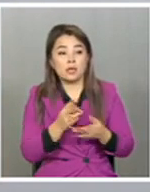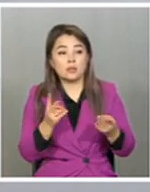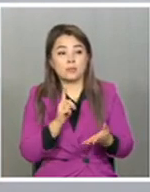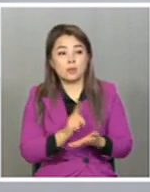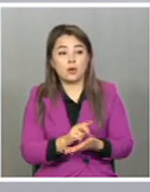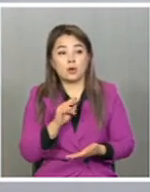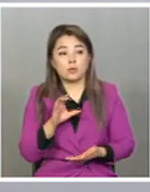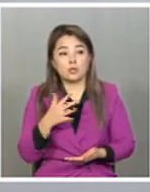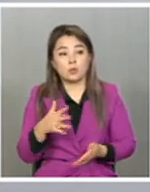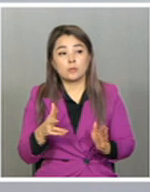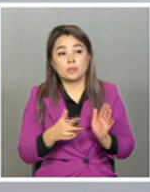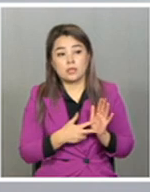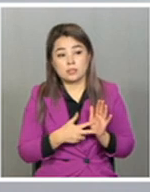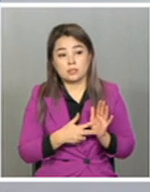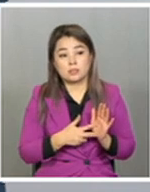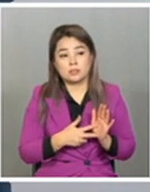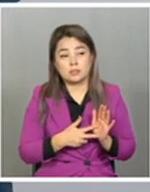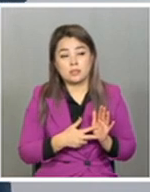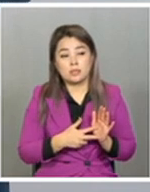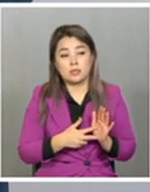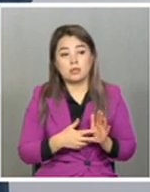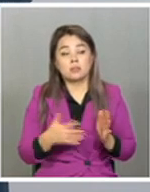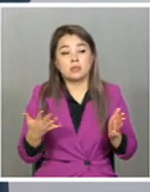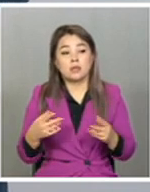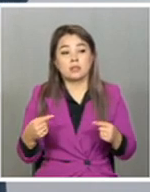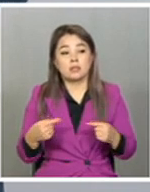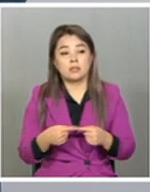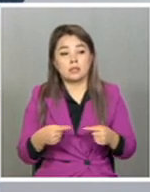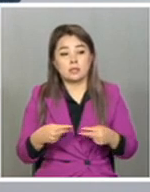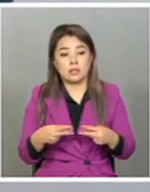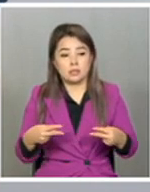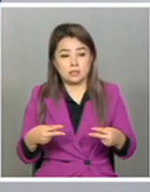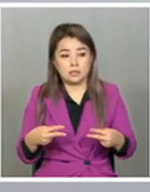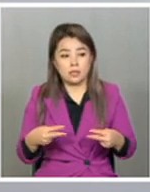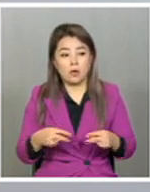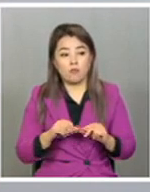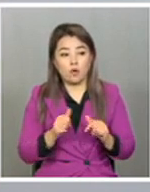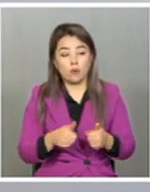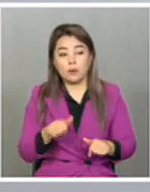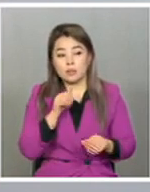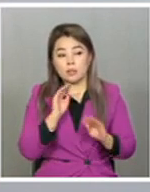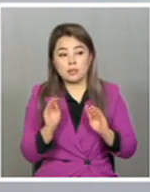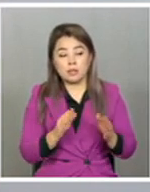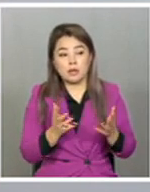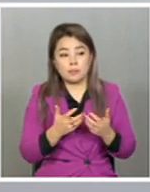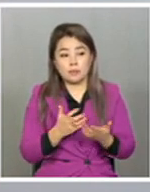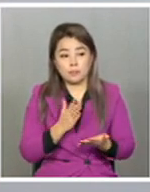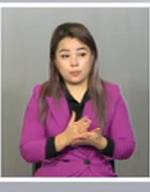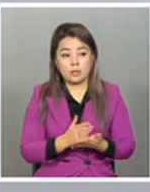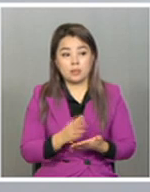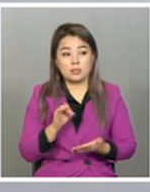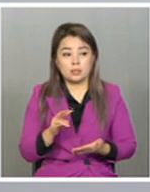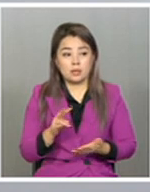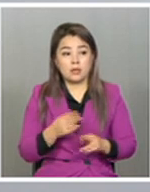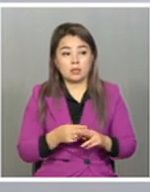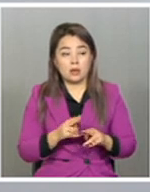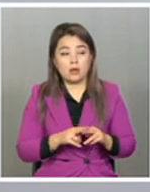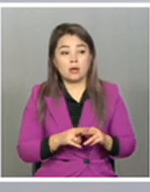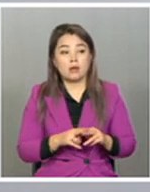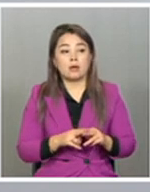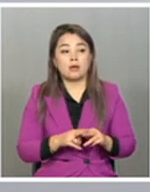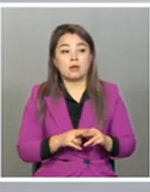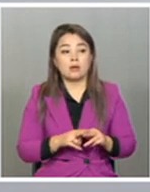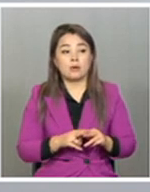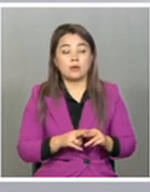Косинус 58 градус мына жақта неге тең болады? Формулаға қойсақ, бізде альфа 58-ге тең болса,